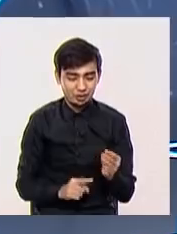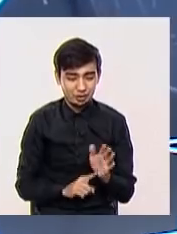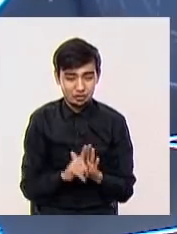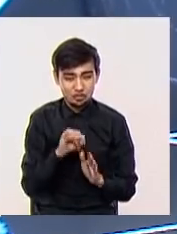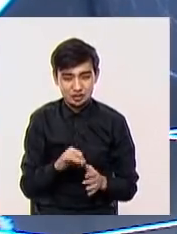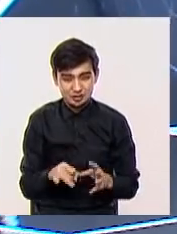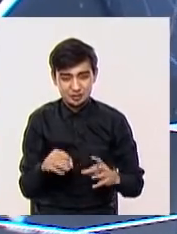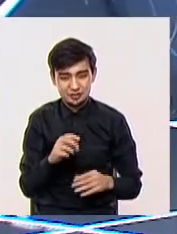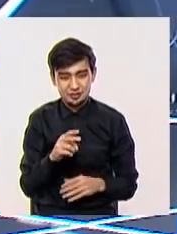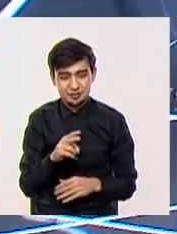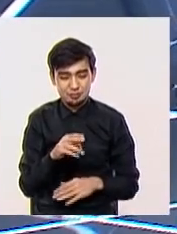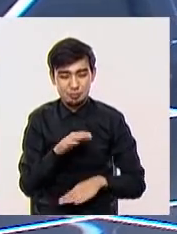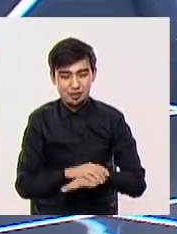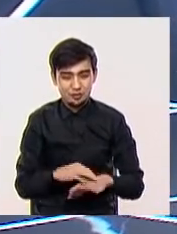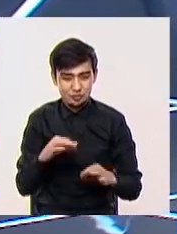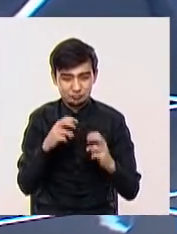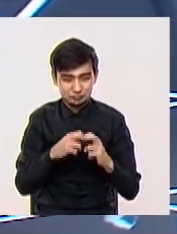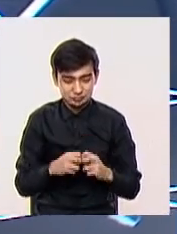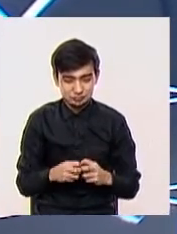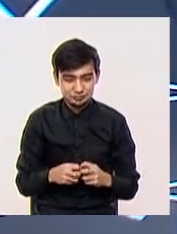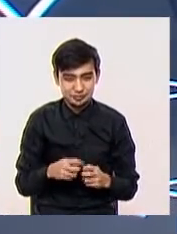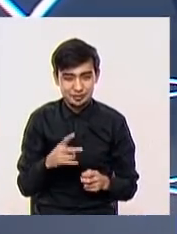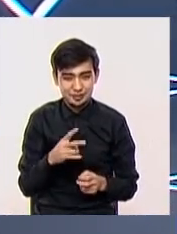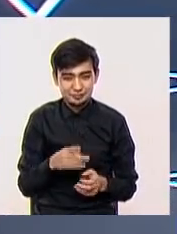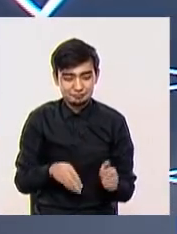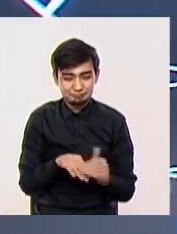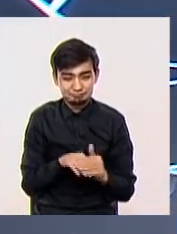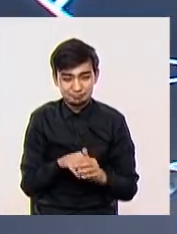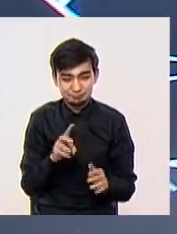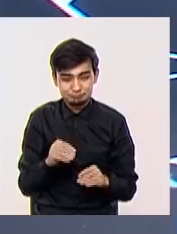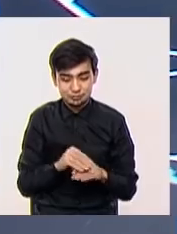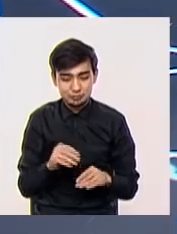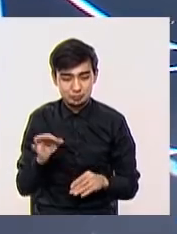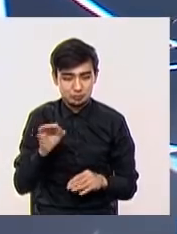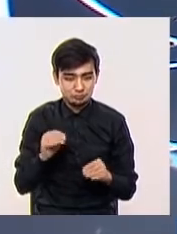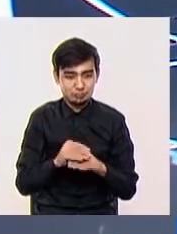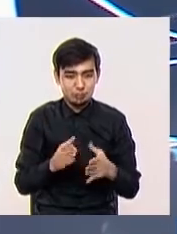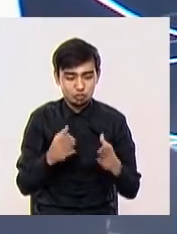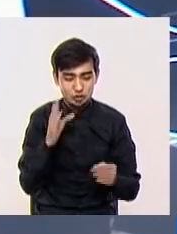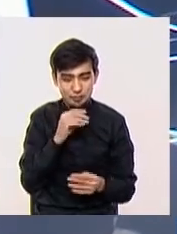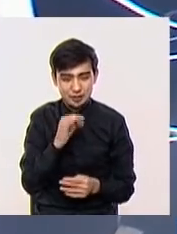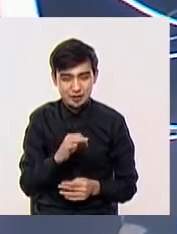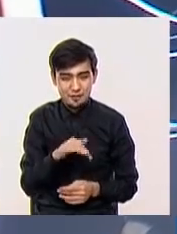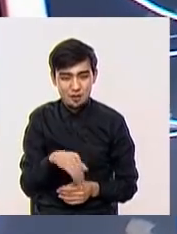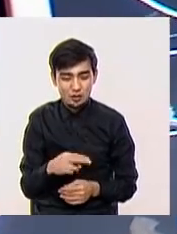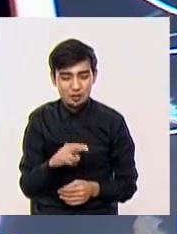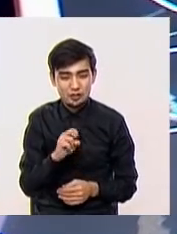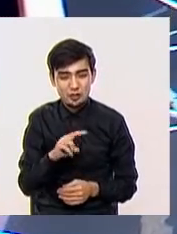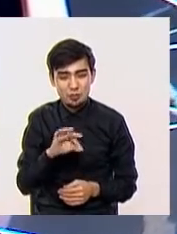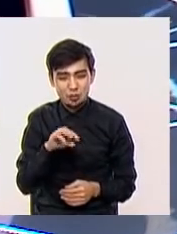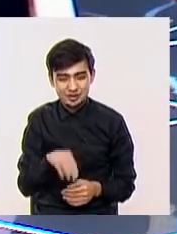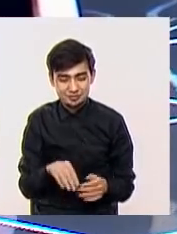и коммерческие банки могут пересмотреть вознаграждение по вкладам. В фонде гарантирования депозитов сообщили, что это связано